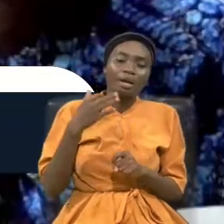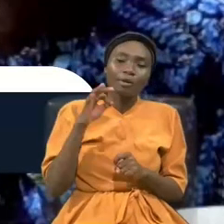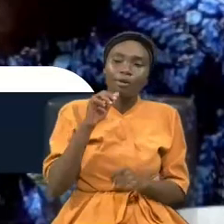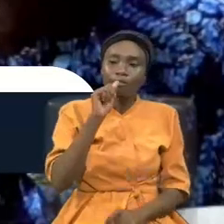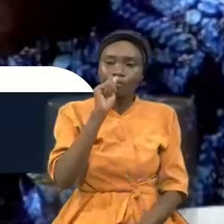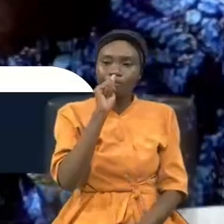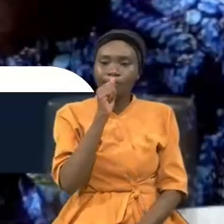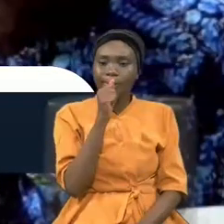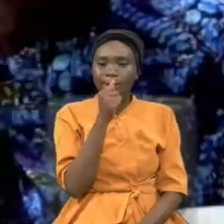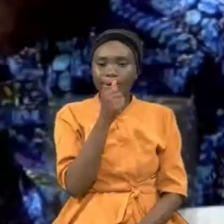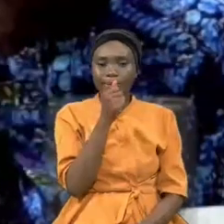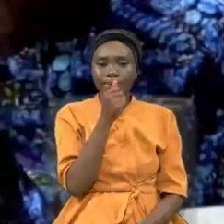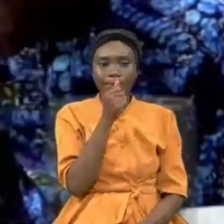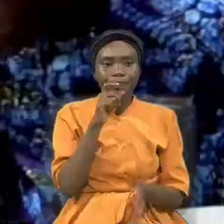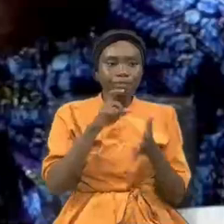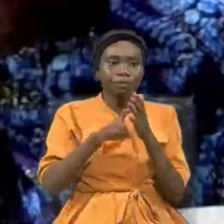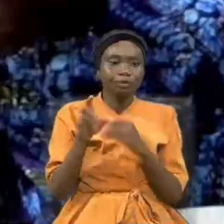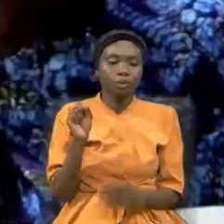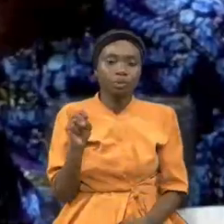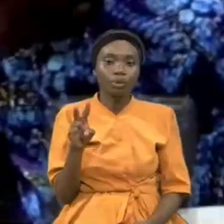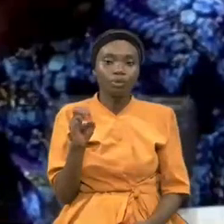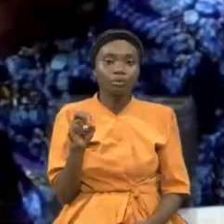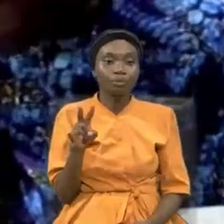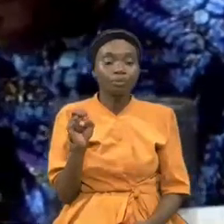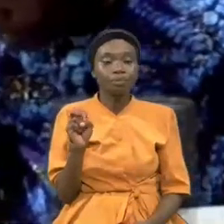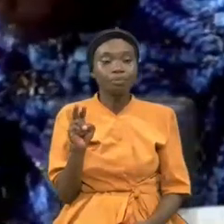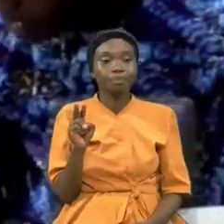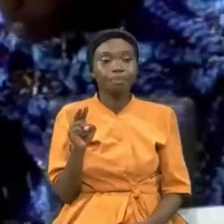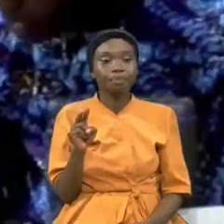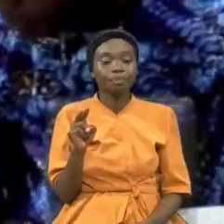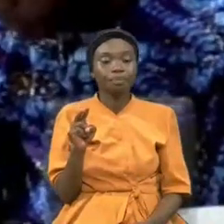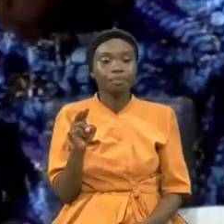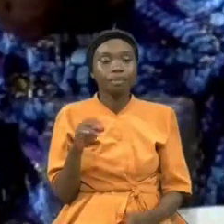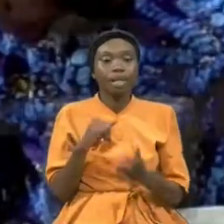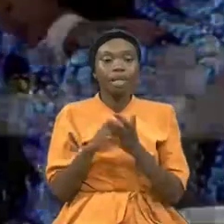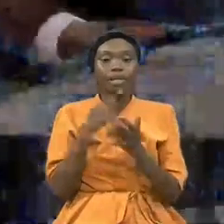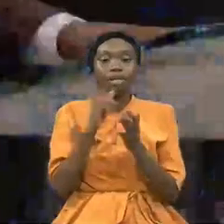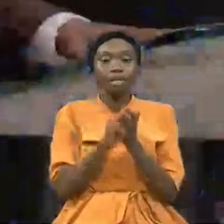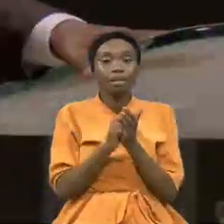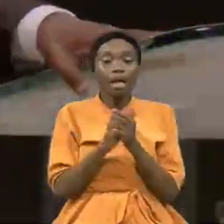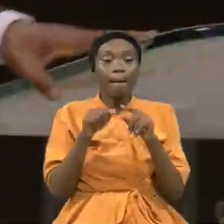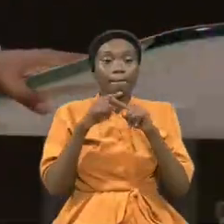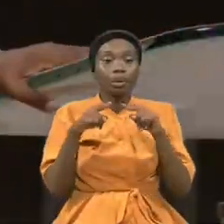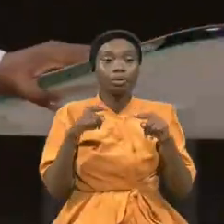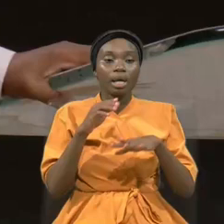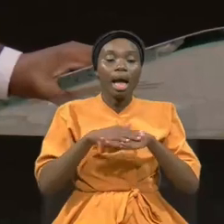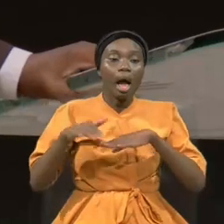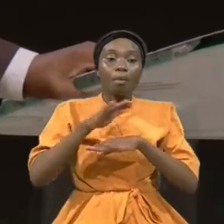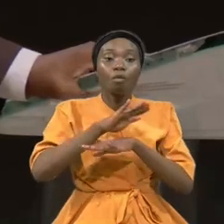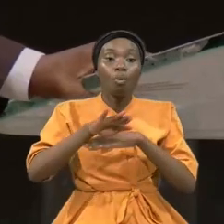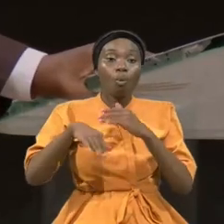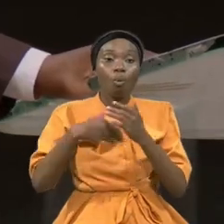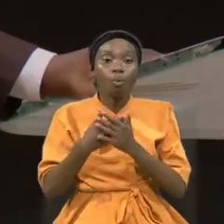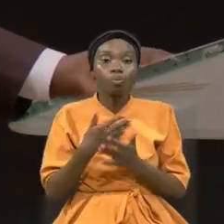modèle de souffrance et de patience les prophètes qui ont parlé au nom du Seigneur. 12.